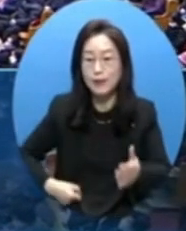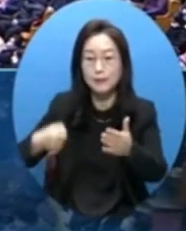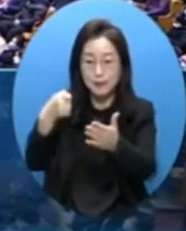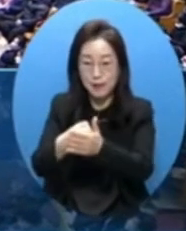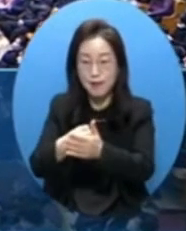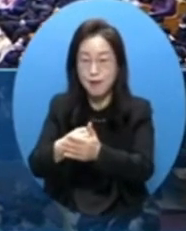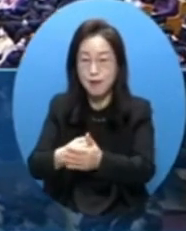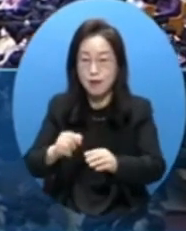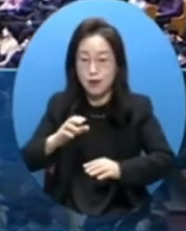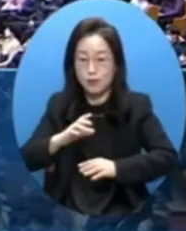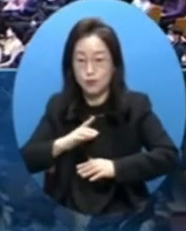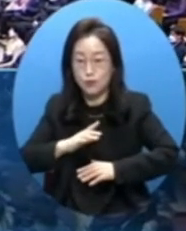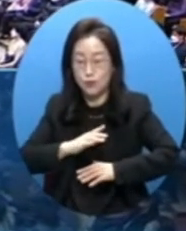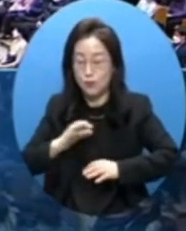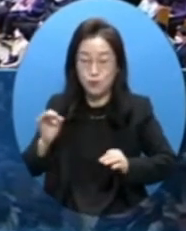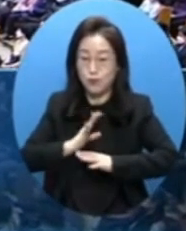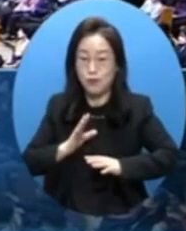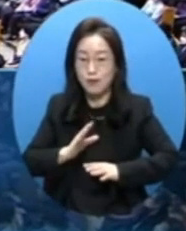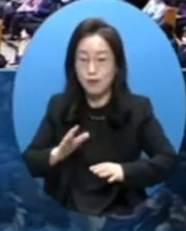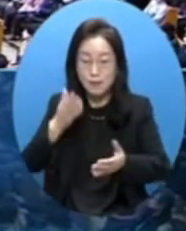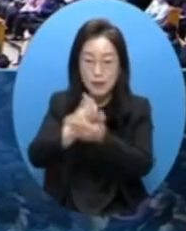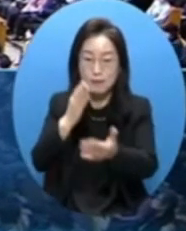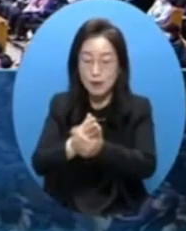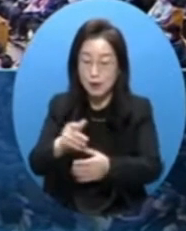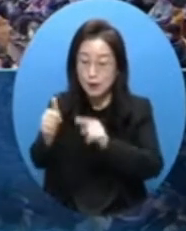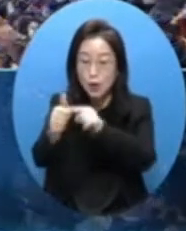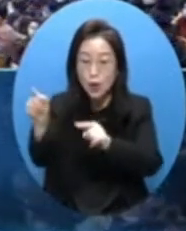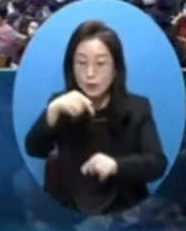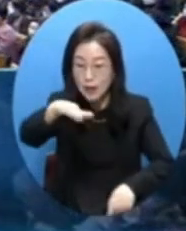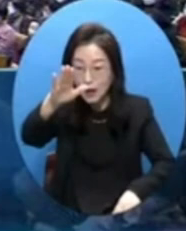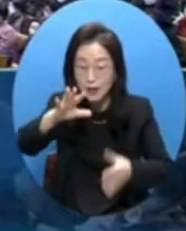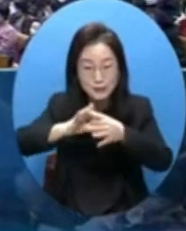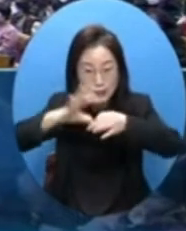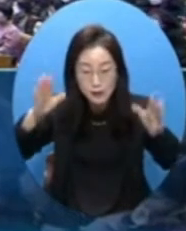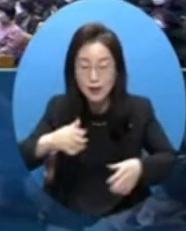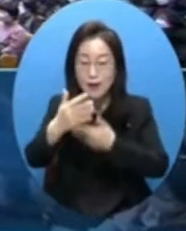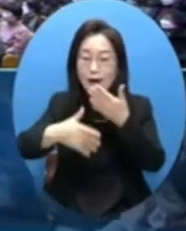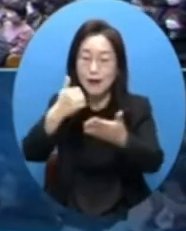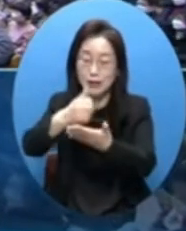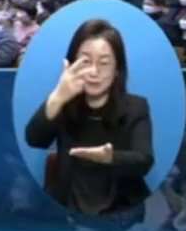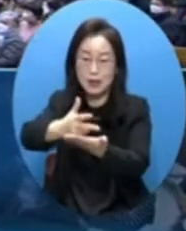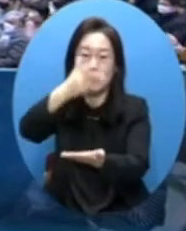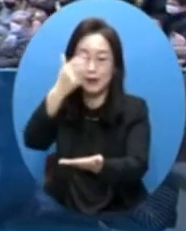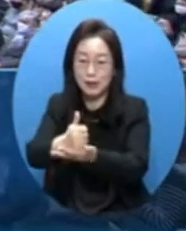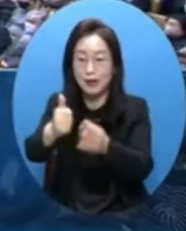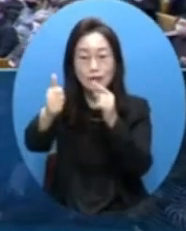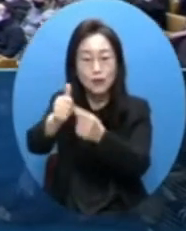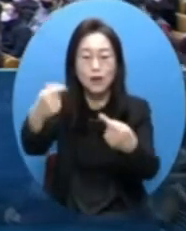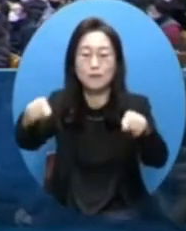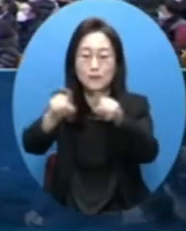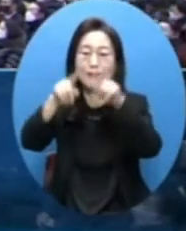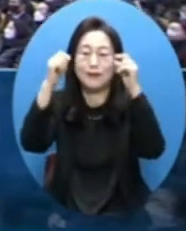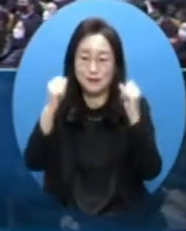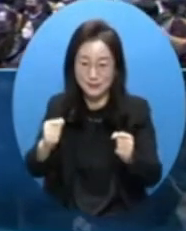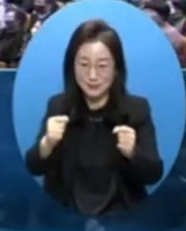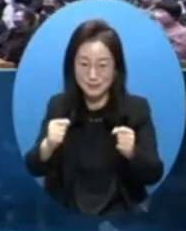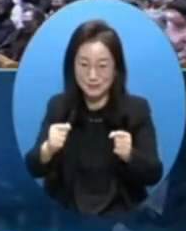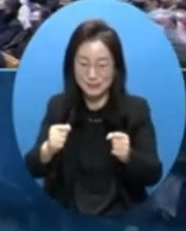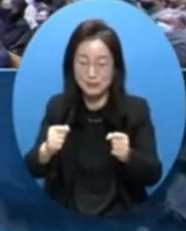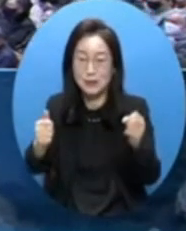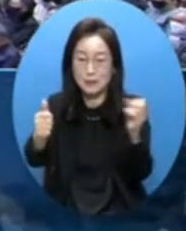담대하라. 두려워하지 말며 놀라지 말라. 내가 어디로 가든지 내 하나님 여호와가 너와 함께 하느니라